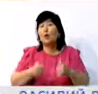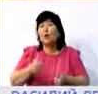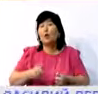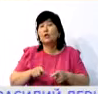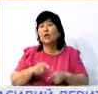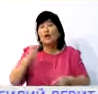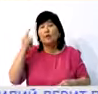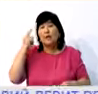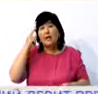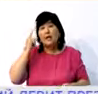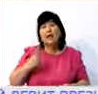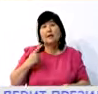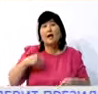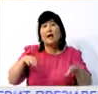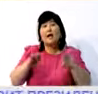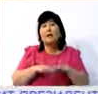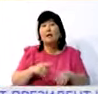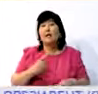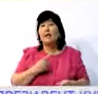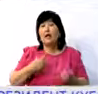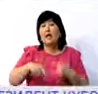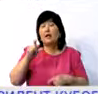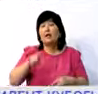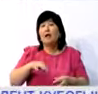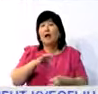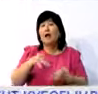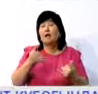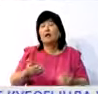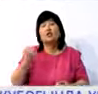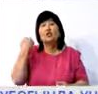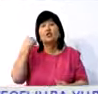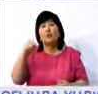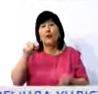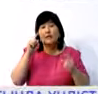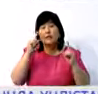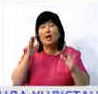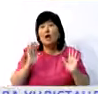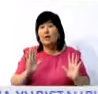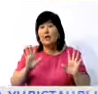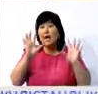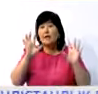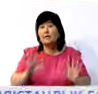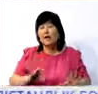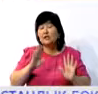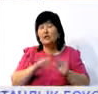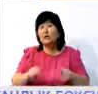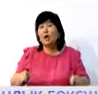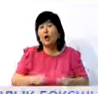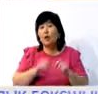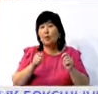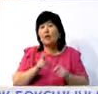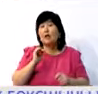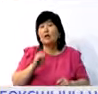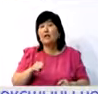біліктілік талаптарына сай келмейтін дара кәсіпкерге артықшылық беріліп жеңімпаз деп танылған. Бірақ заң шеңберін өрескел бұзған кент